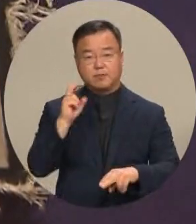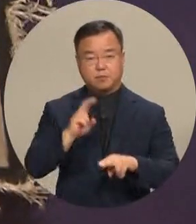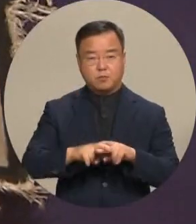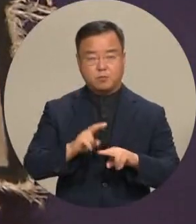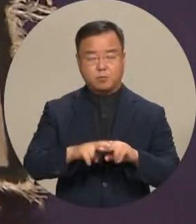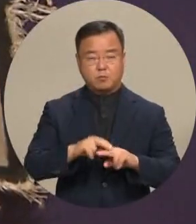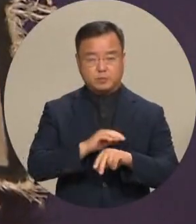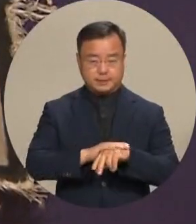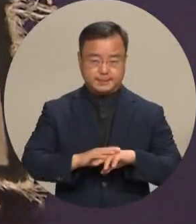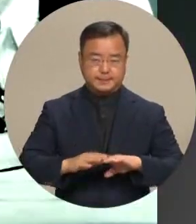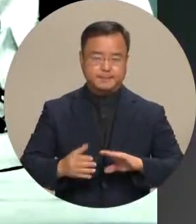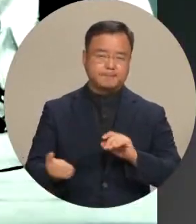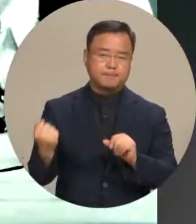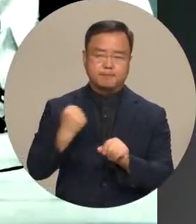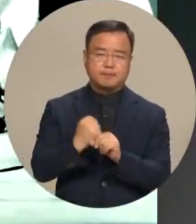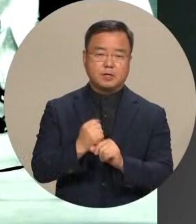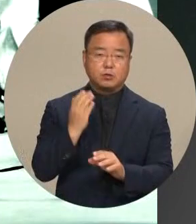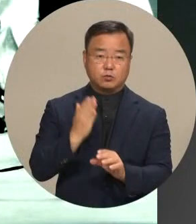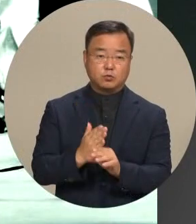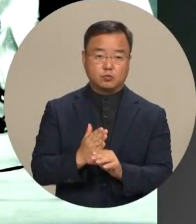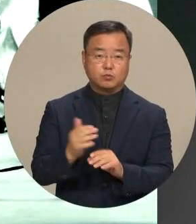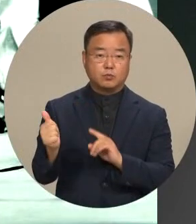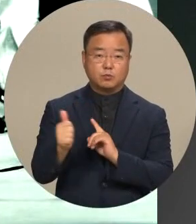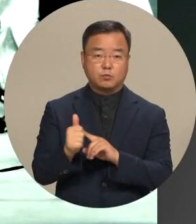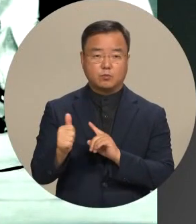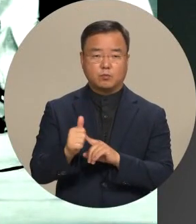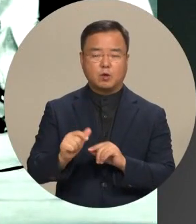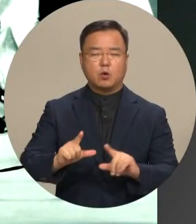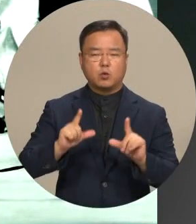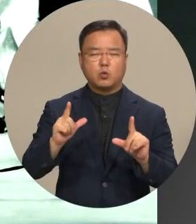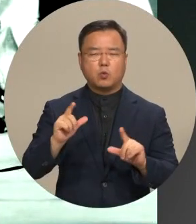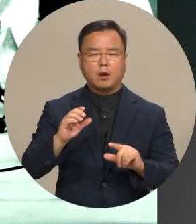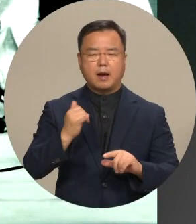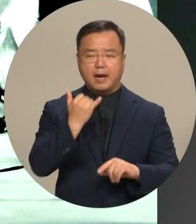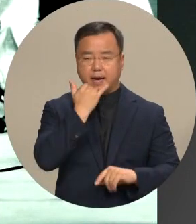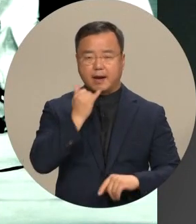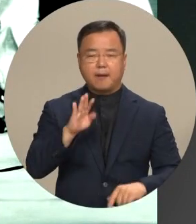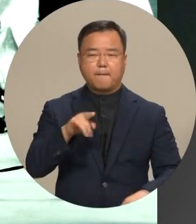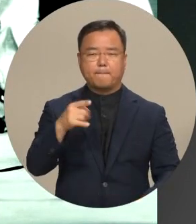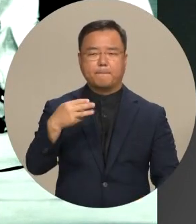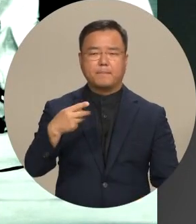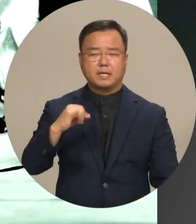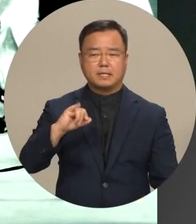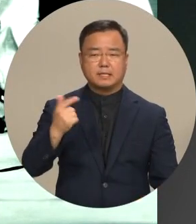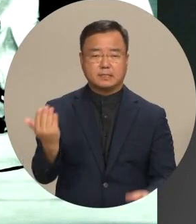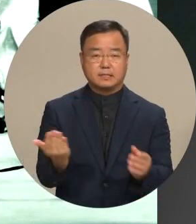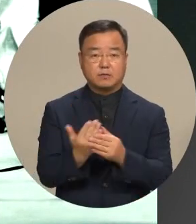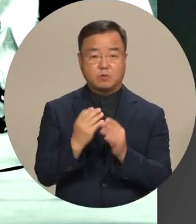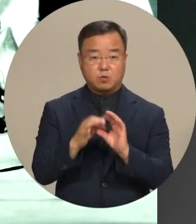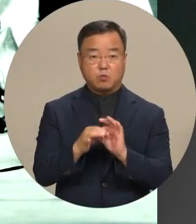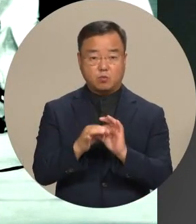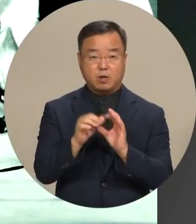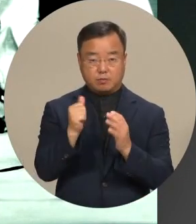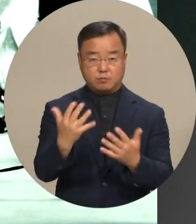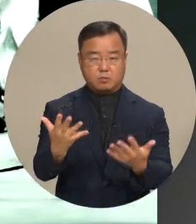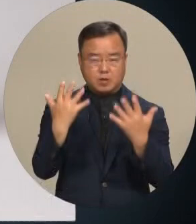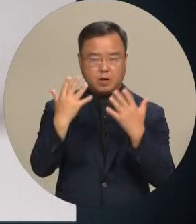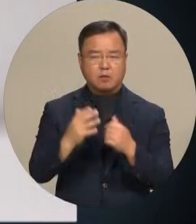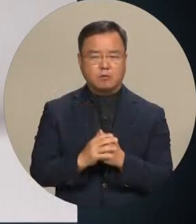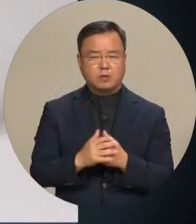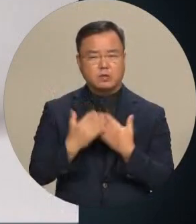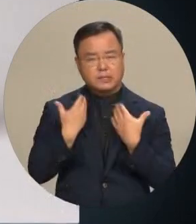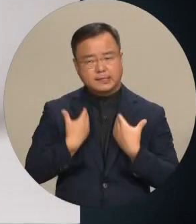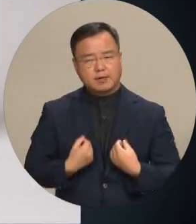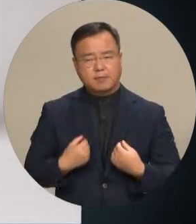잡아갈 무렵, 이 화백은 동베를린 사건에 연루돼 고국에서 옥고를 치릅니다. 좌절도